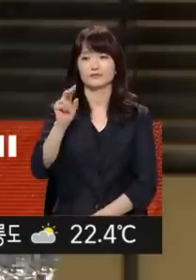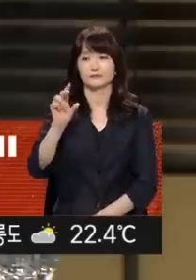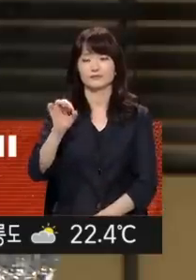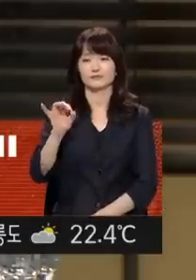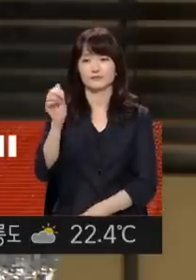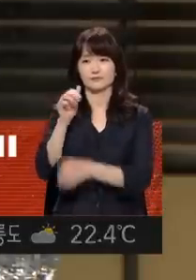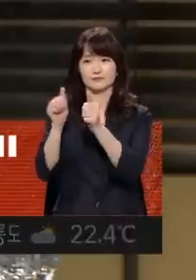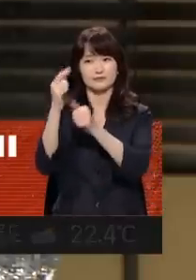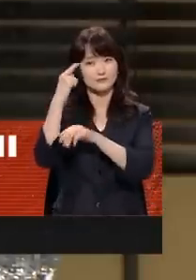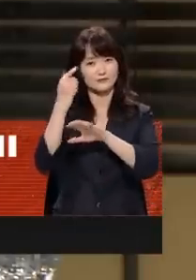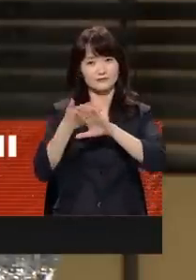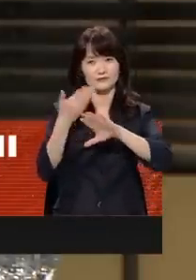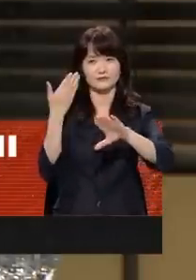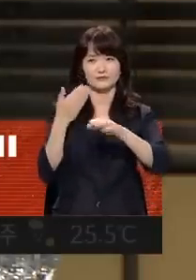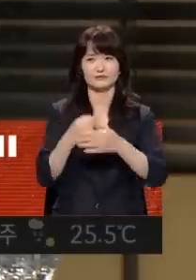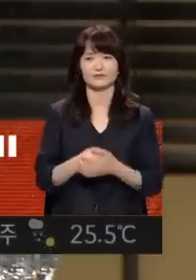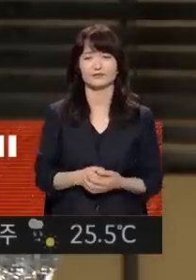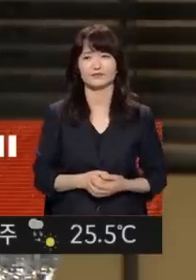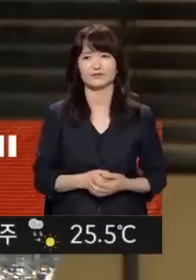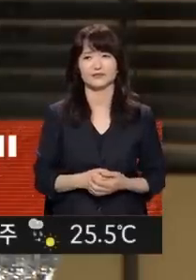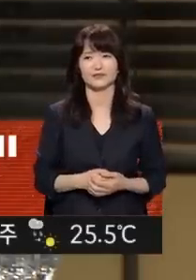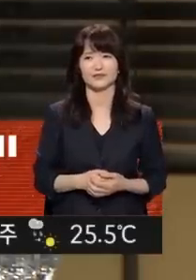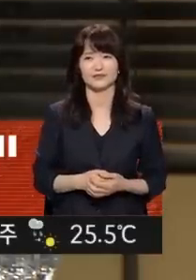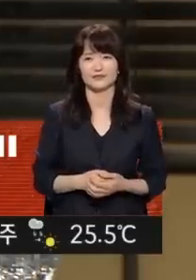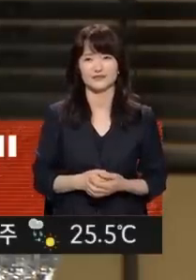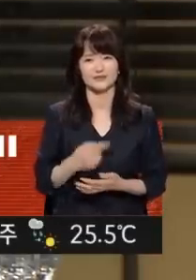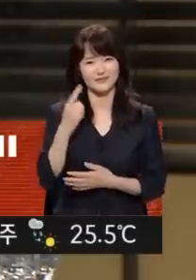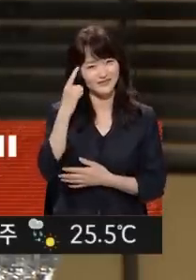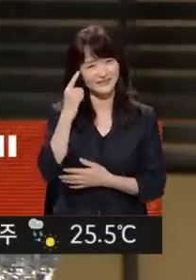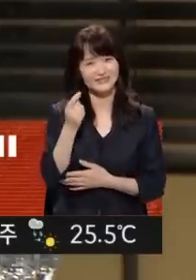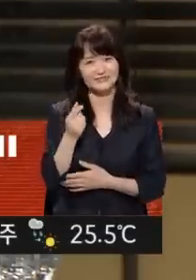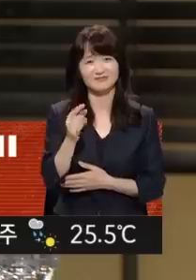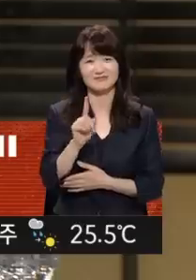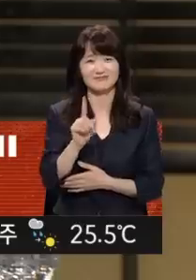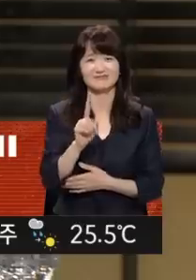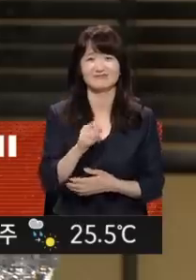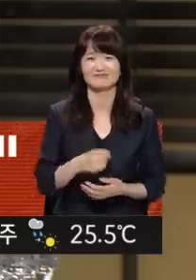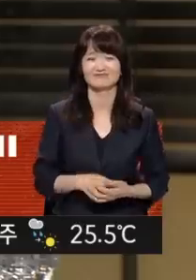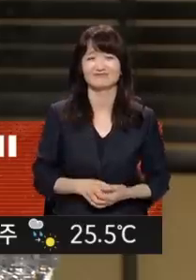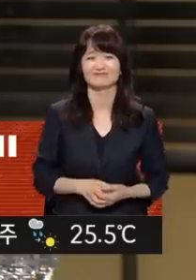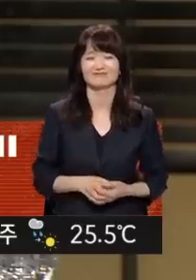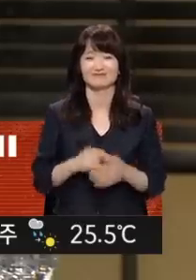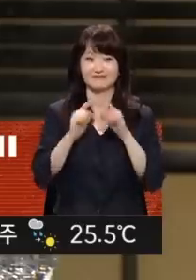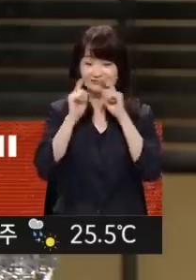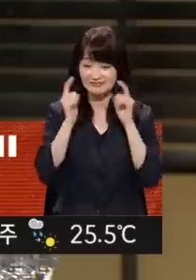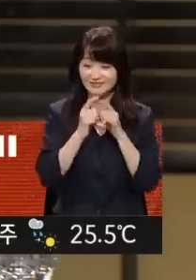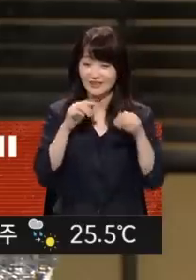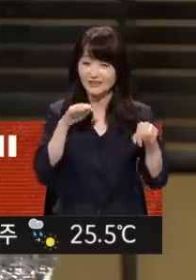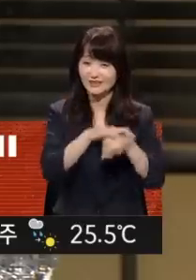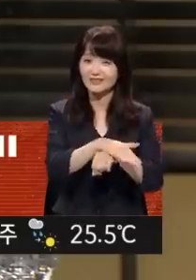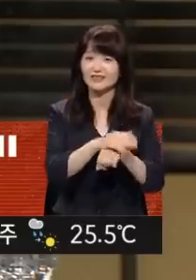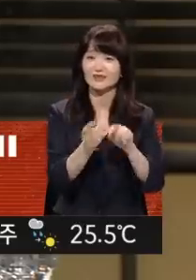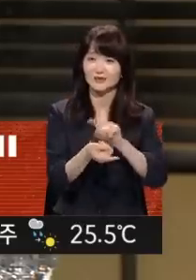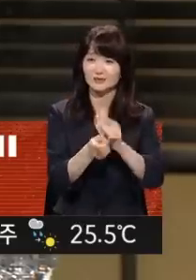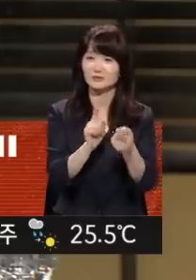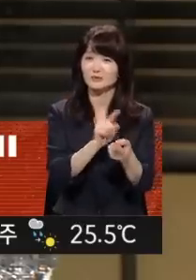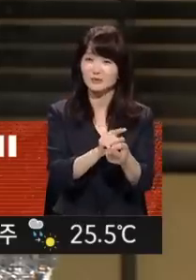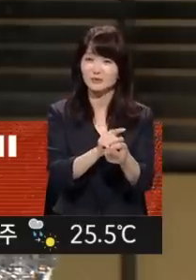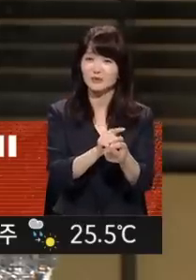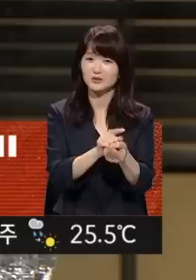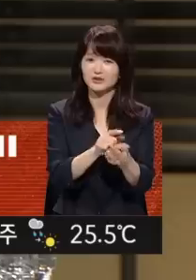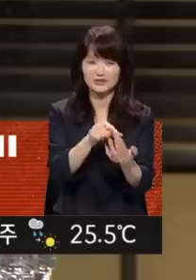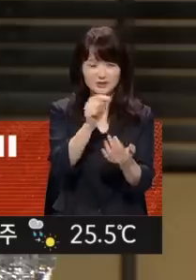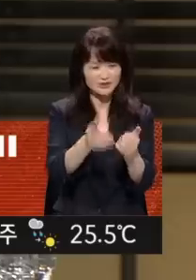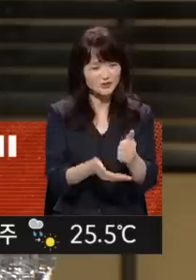생각 다른 그 같은 건데요 뭔 말이냐면 이거는 개인주의고 뭐 서로에서 선택을